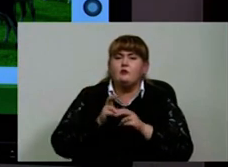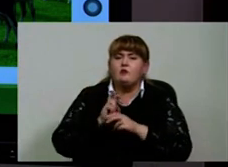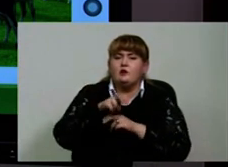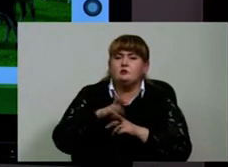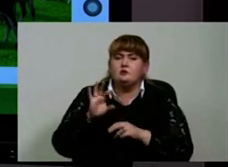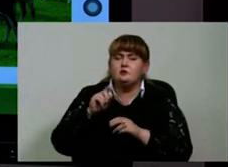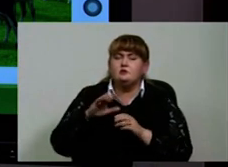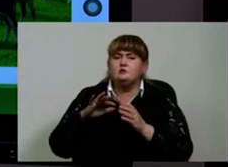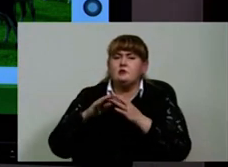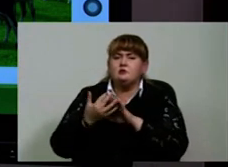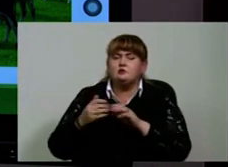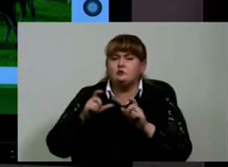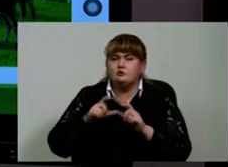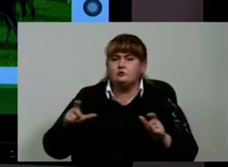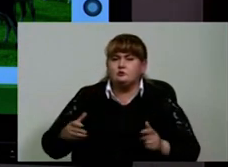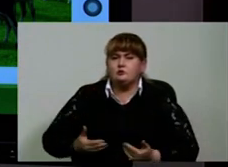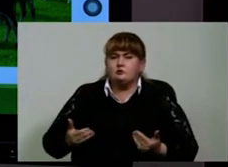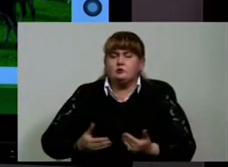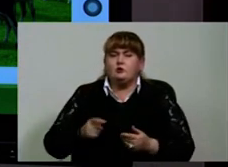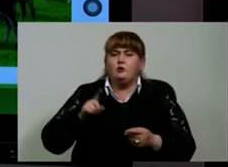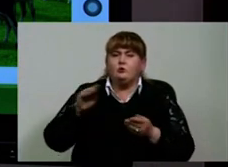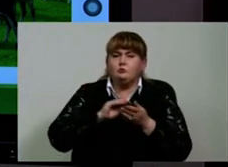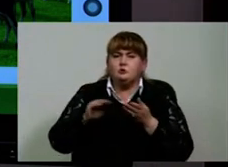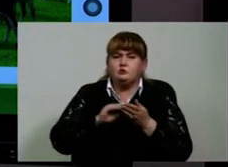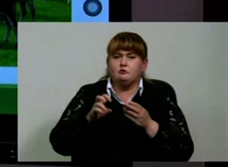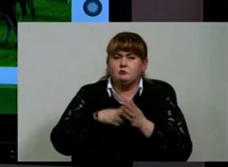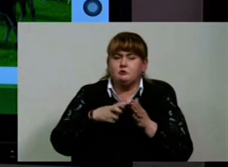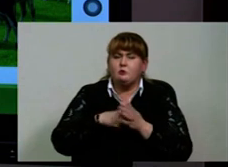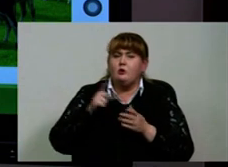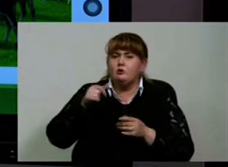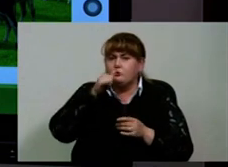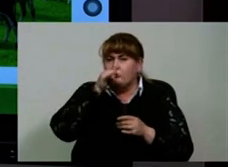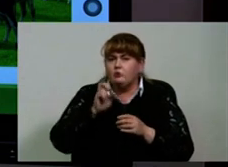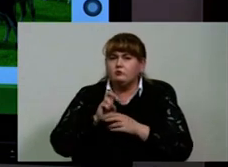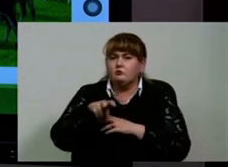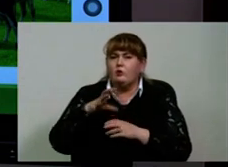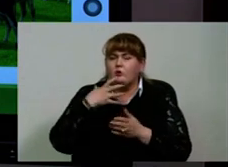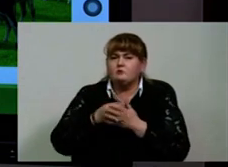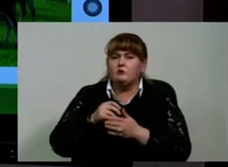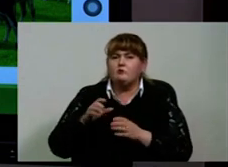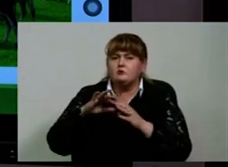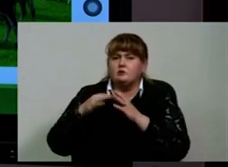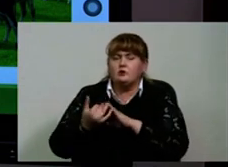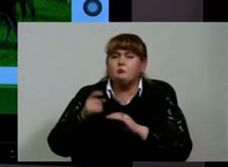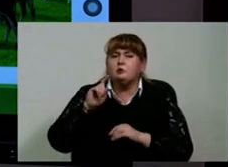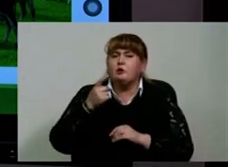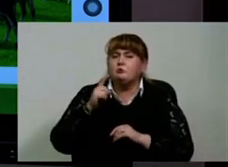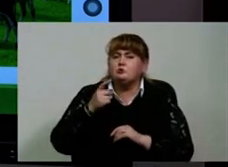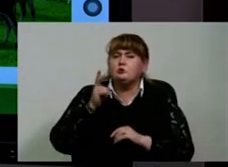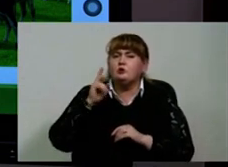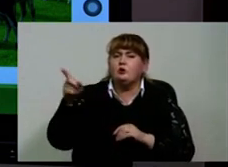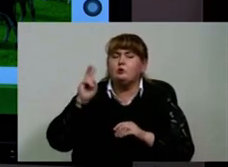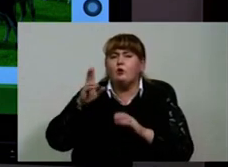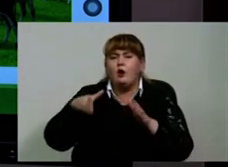самых сельских жителей, о которых Шурка в письме говорит, что они не могут оторваться от своего села, потому что тут